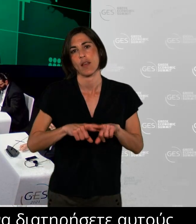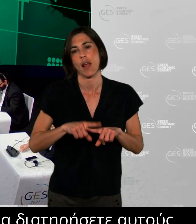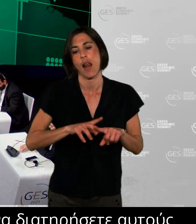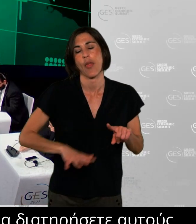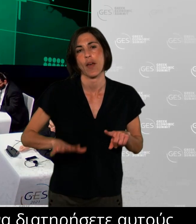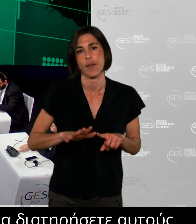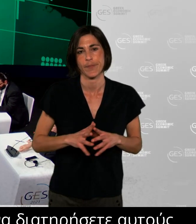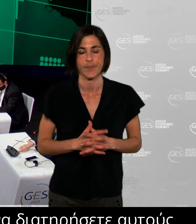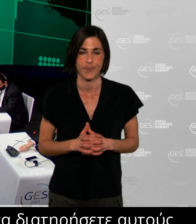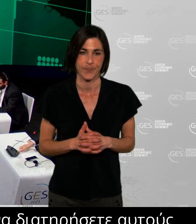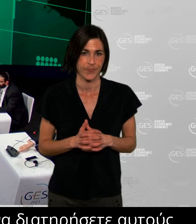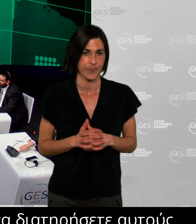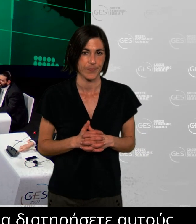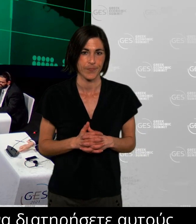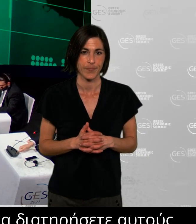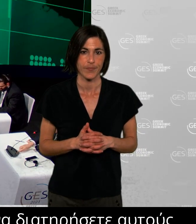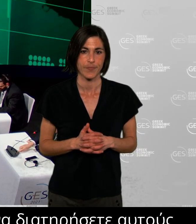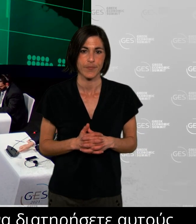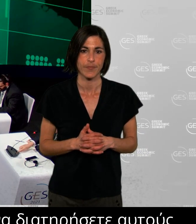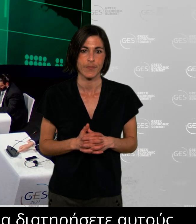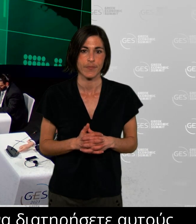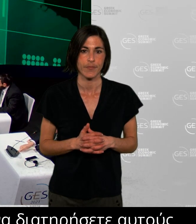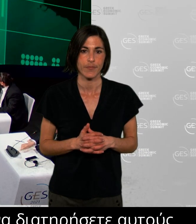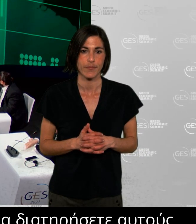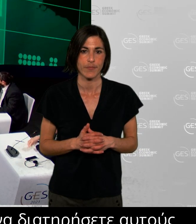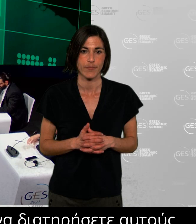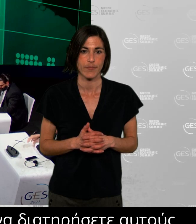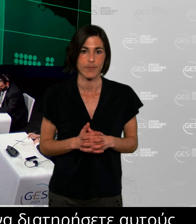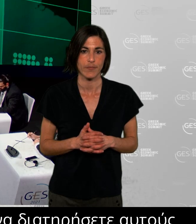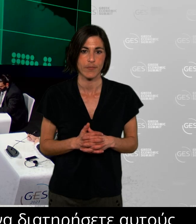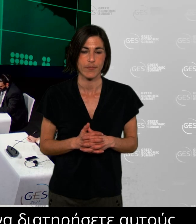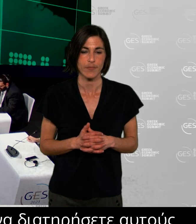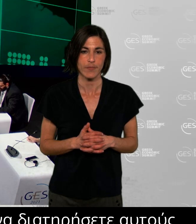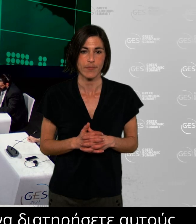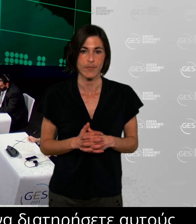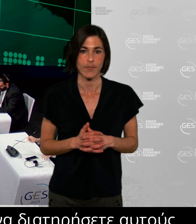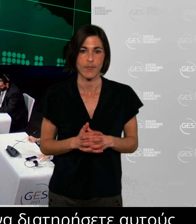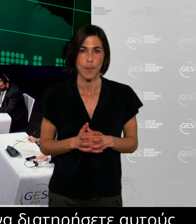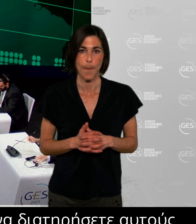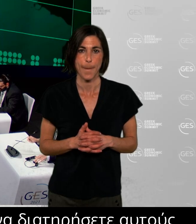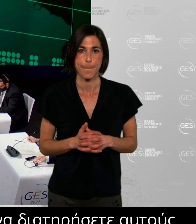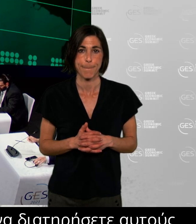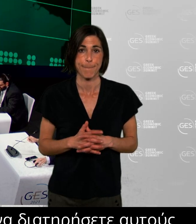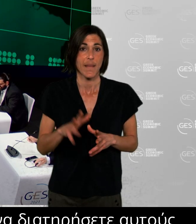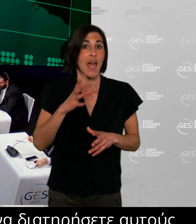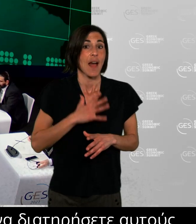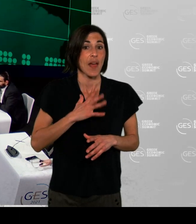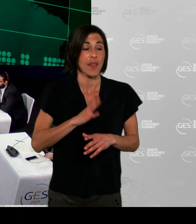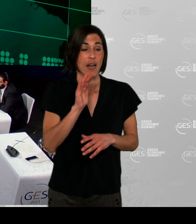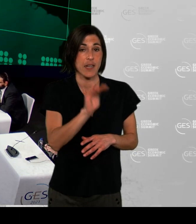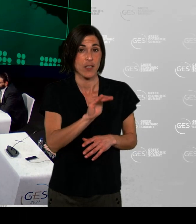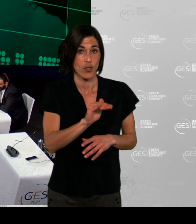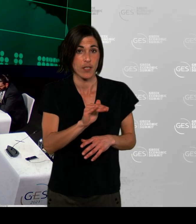Thank you very much. Γίνοντας τα ελληνικά, κύριε Νούνεση και μετά κύριε Γρηγορίου, Θα ήθελα να σας ρωτήσω, ποια είναι η κατάσταση